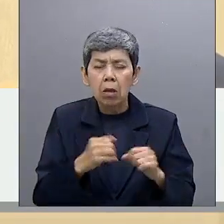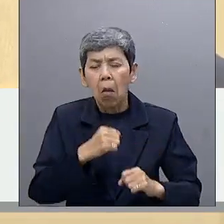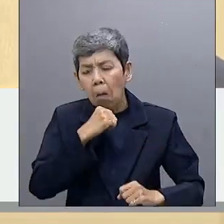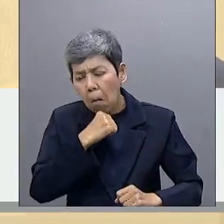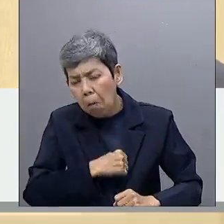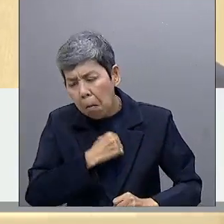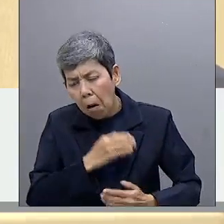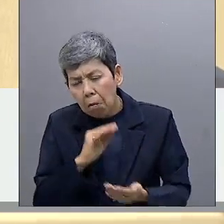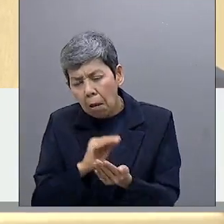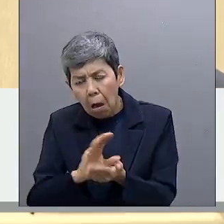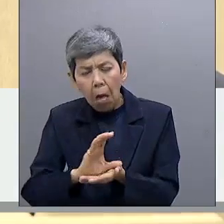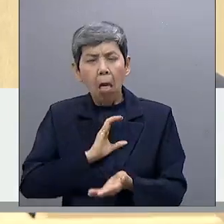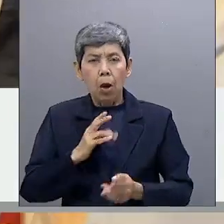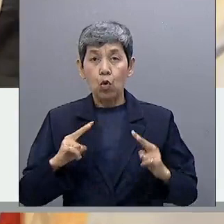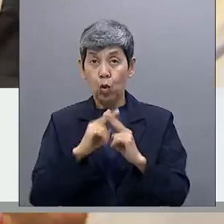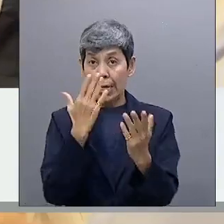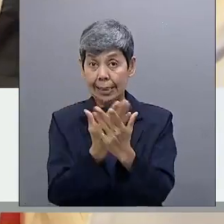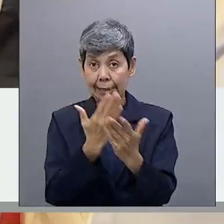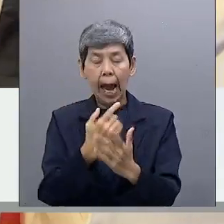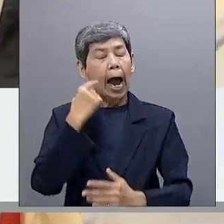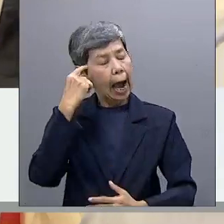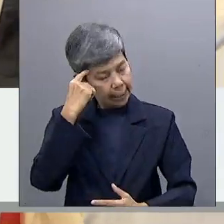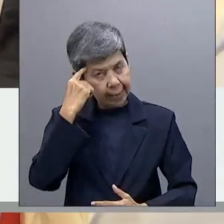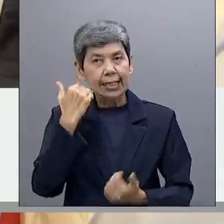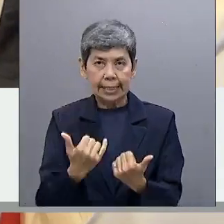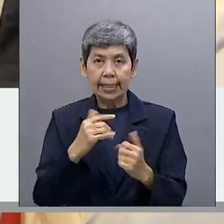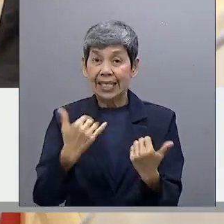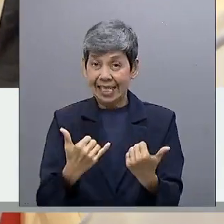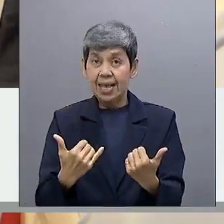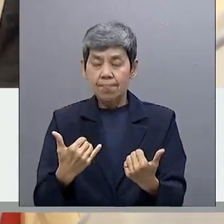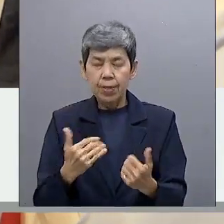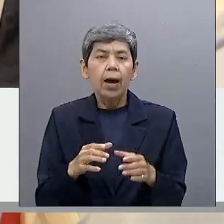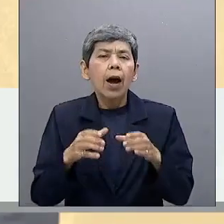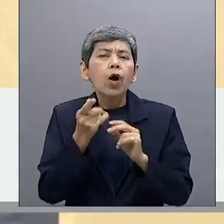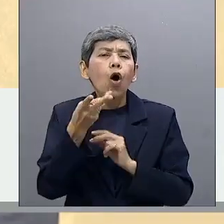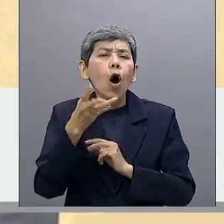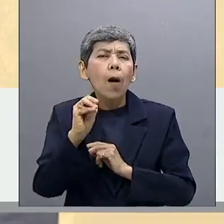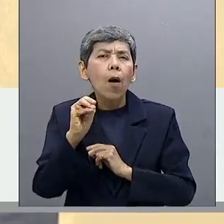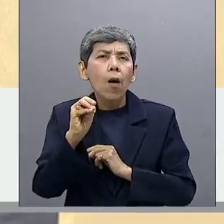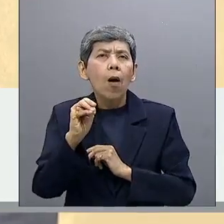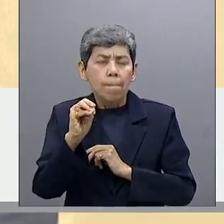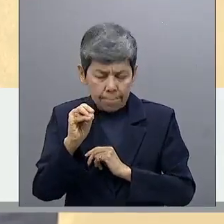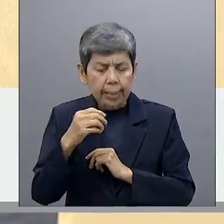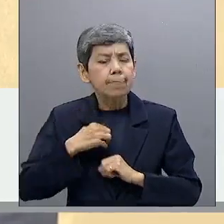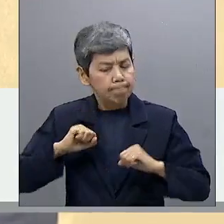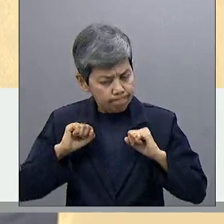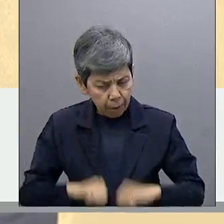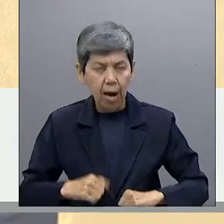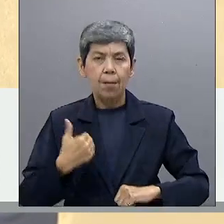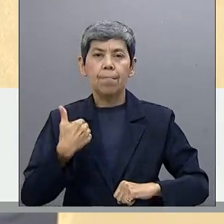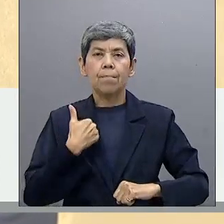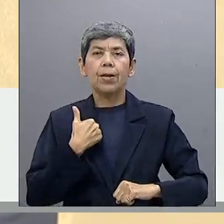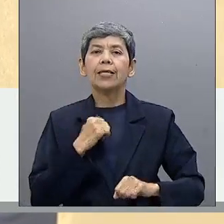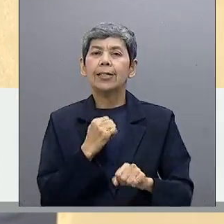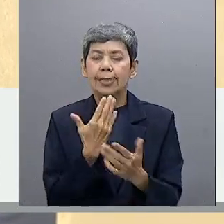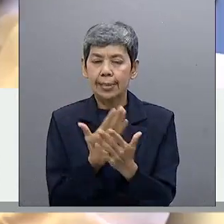เกษียณค่ะทำให้กระทรวงการคลังเปิดเผยว่าในเวลานี้คณะรัฐมนตรีได้เห็นชอบให้สามารถ